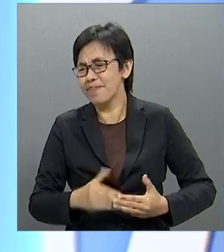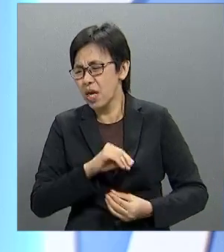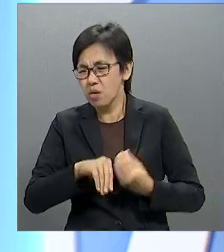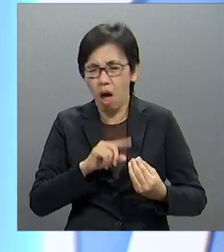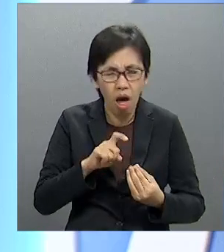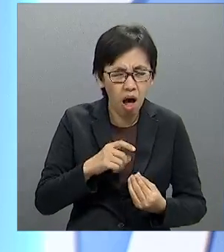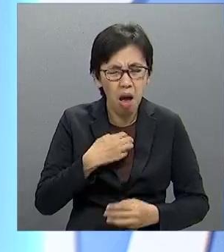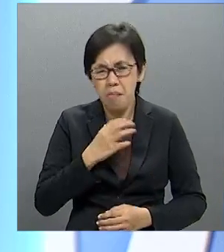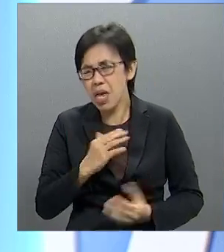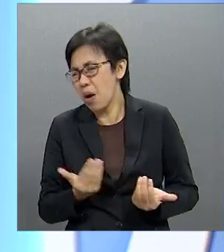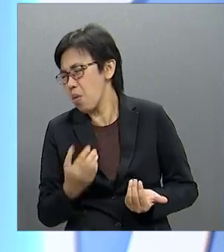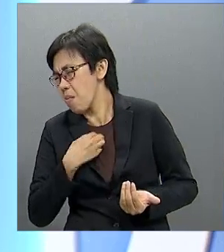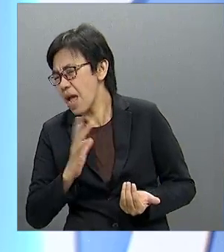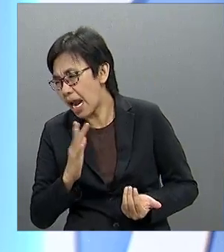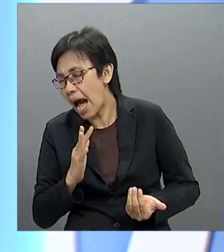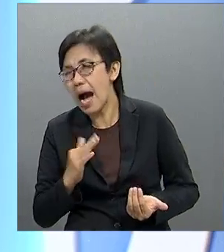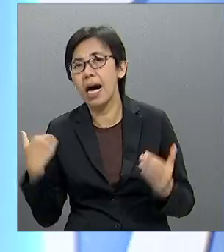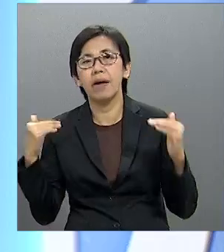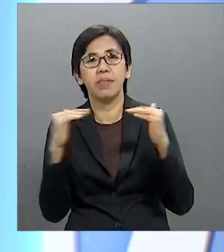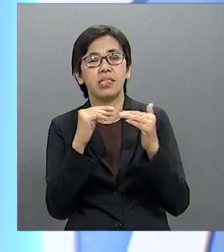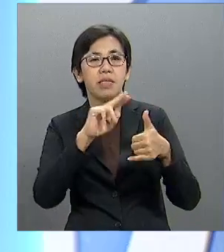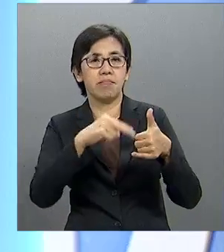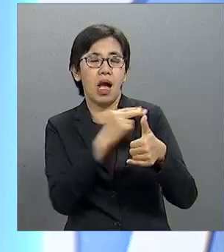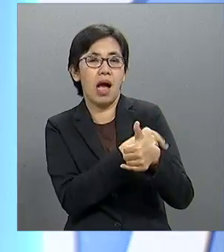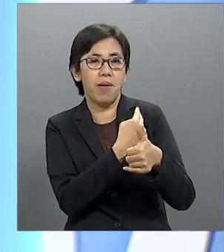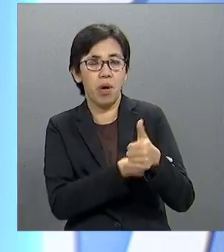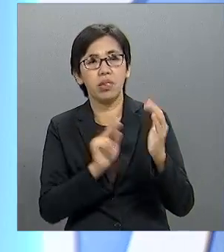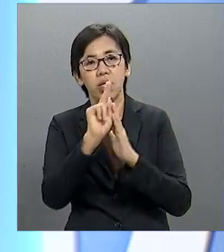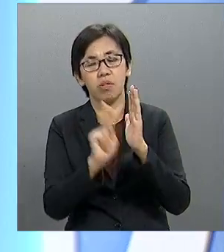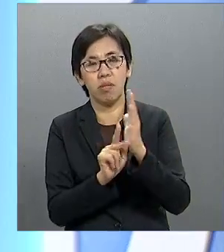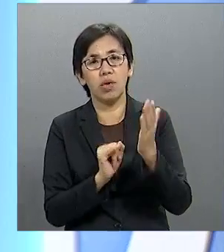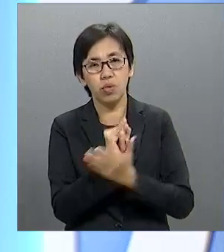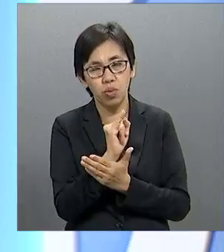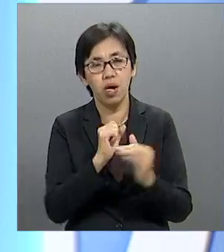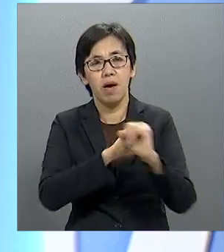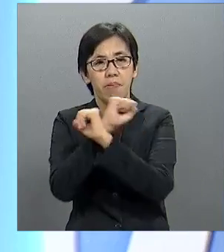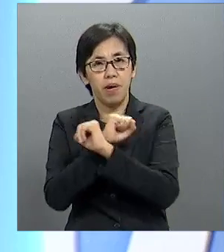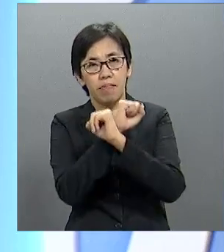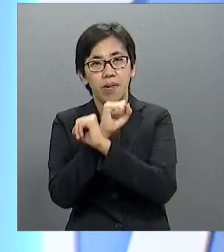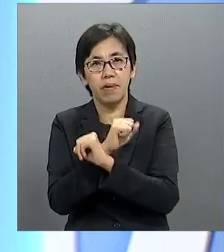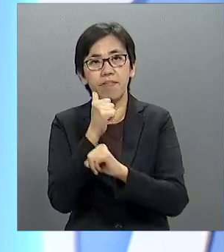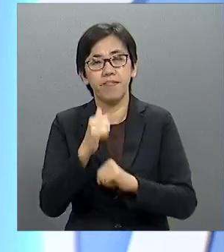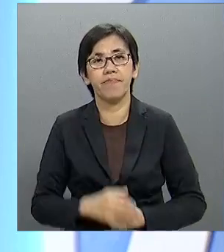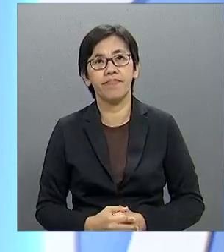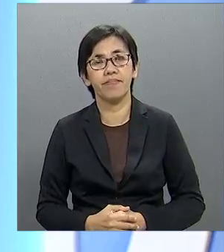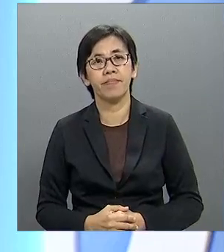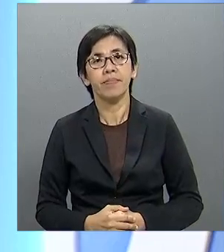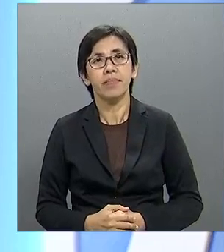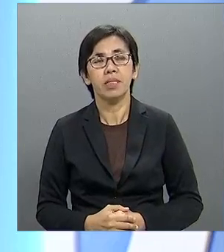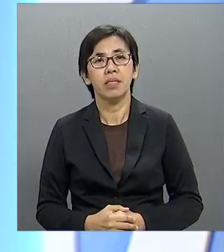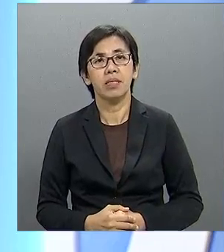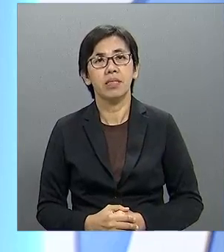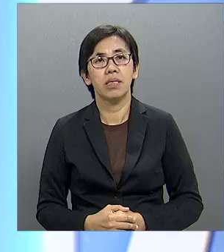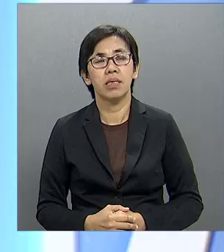ในการรักษาพยาบาลที่ถูกกฎหมายแล้วก็ปลอดภัยด้วยนะคะคุณผู้ชมในอะไรก็แล้วแต่มันก็มีมิติ